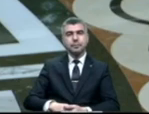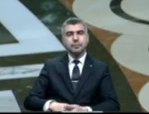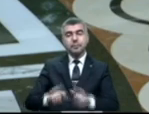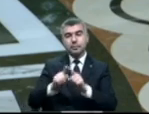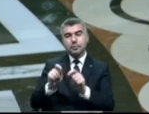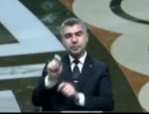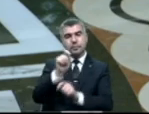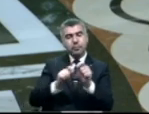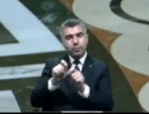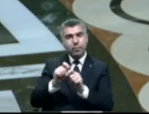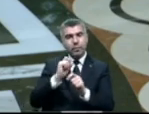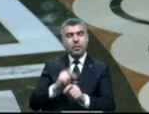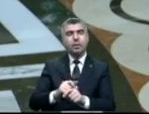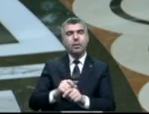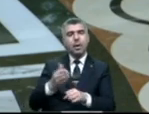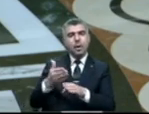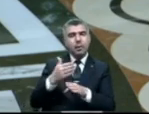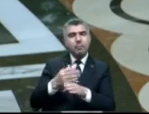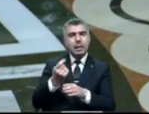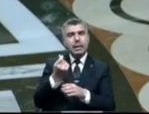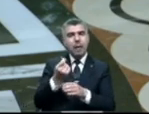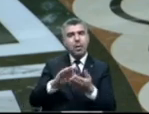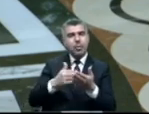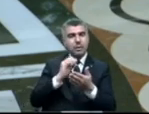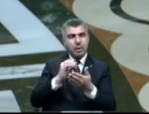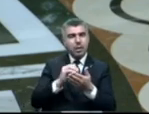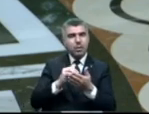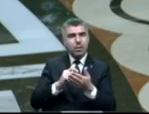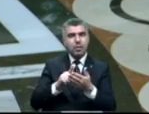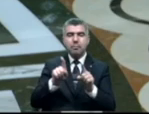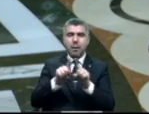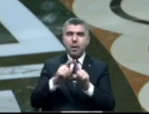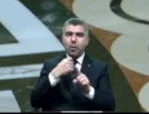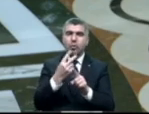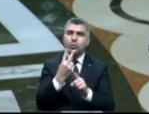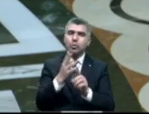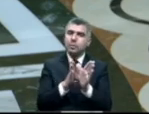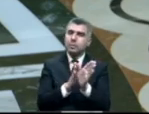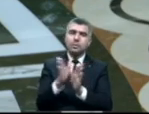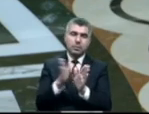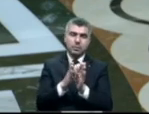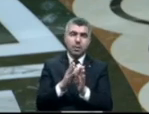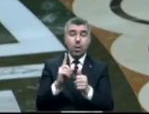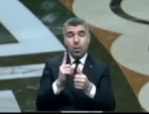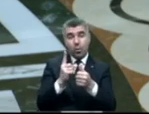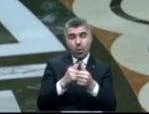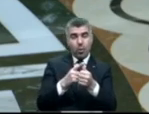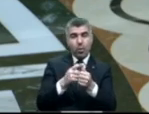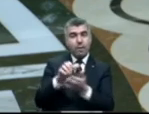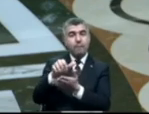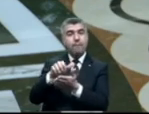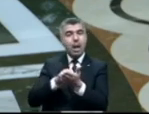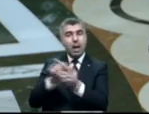المراجعه ديال هذا الشيء ديال هضرتوا عليه ديال الاثمنه، وهذا احنا المعادله ديالنا طبعا عندنا زوج ديال الهموم. الهم الاول هو الفلاح،